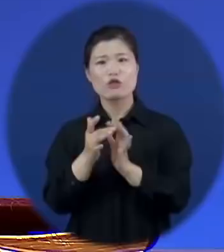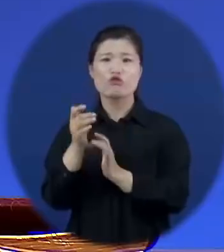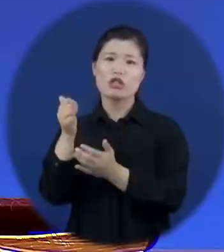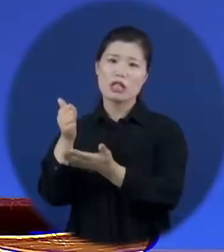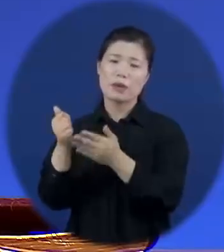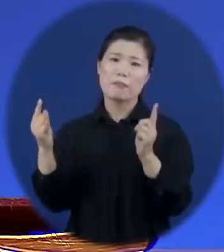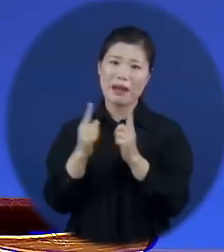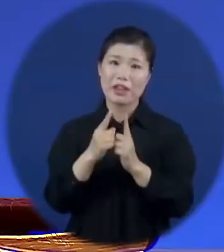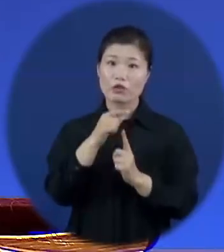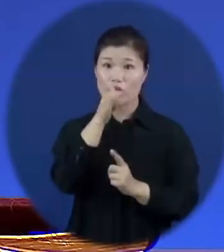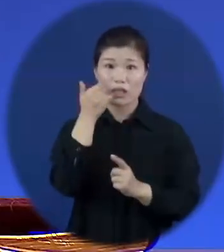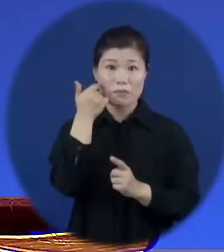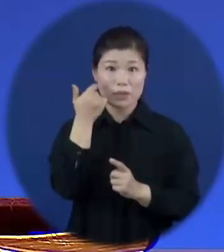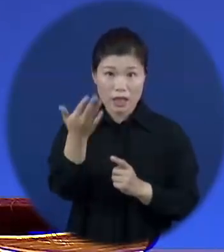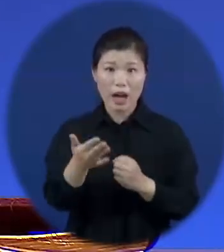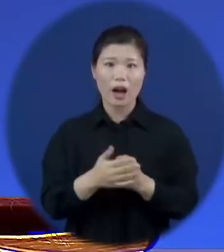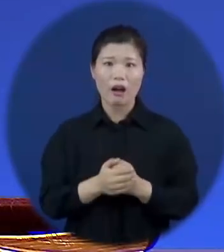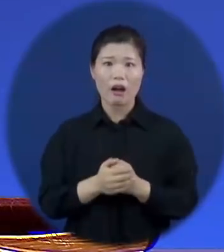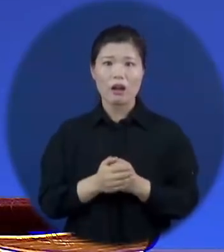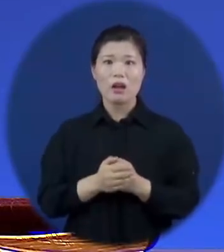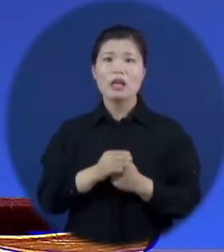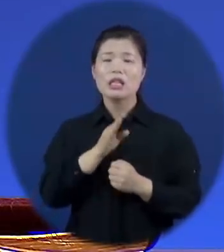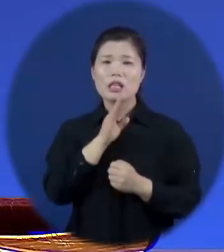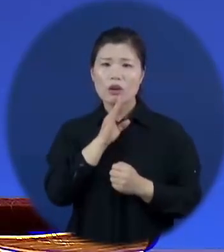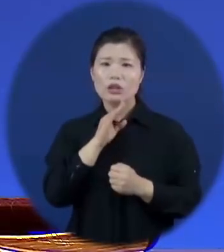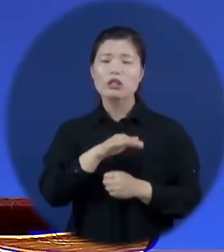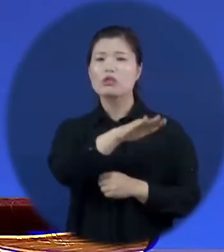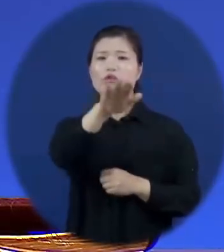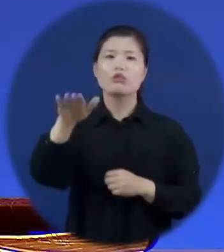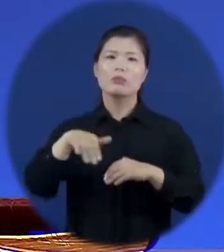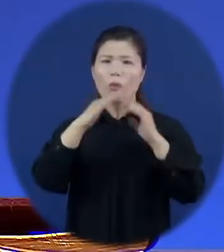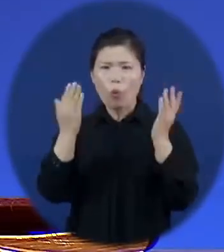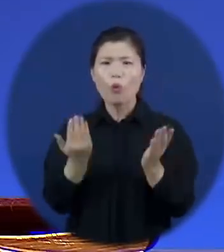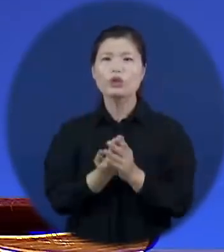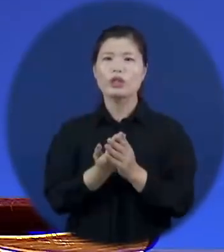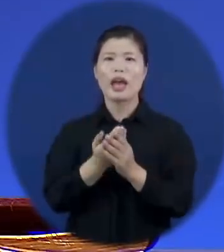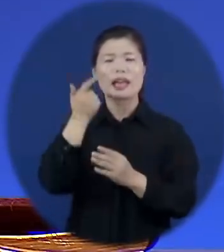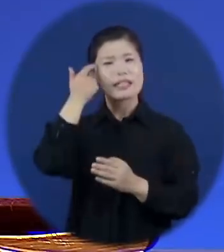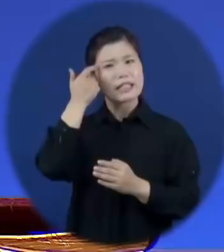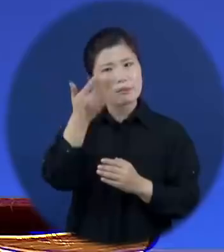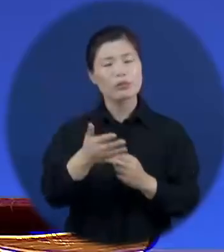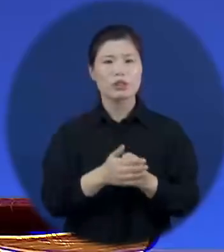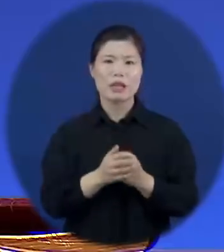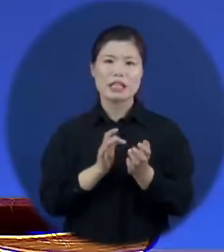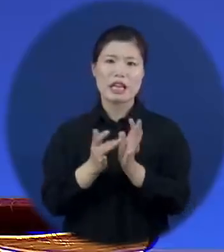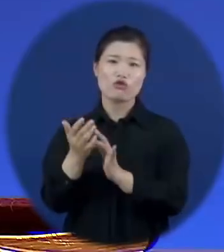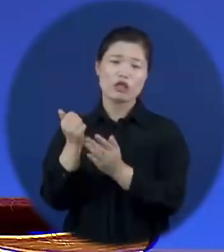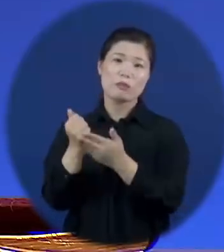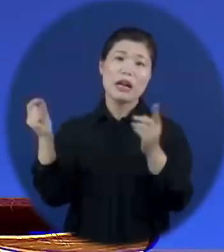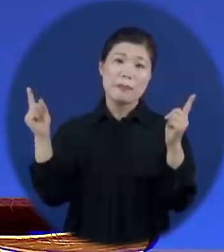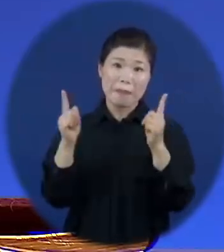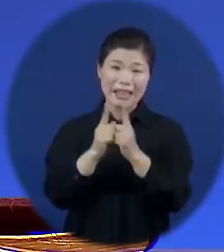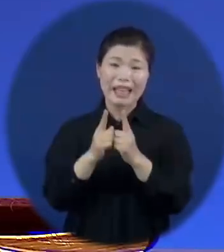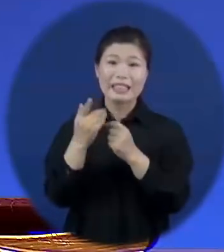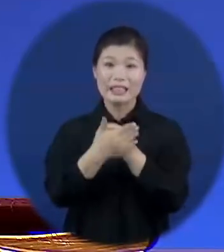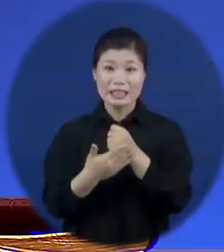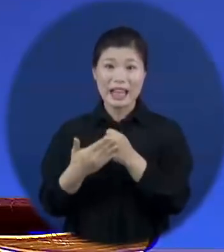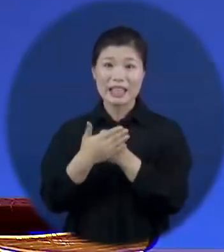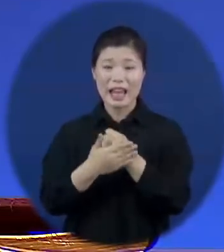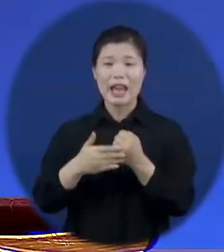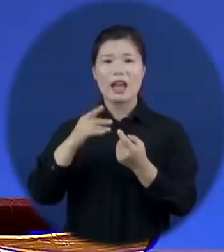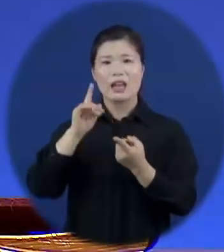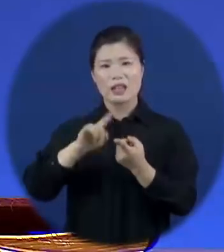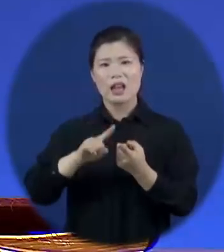예수님을 만날 수 있겠습니까? 이것이 오늘 우리 모두의 질문입니다. 예수님을 만나는 그 은혜를